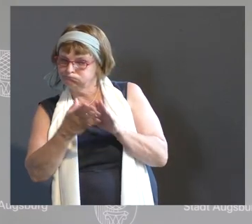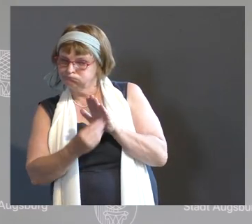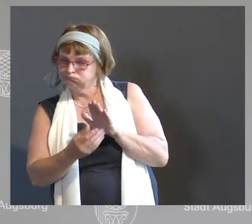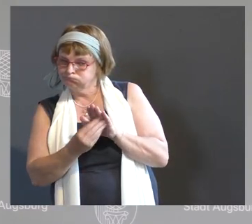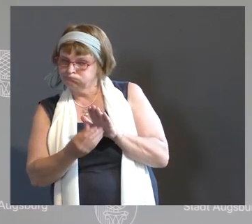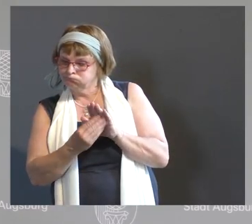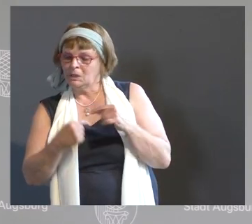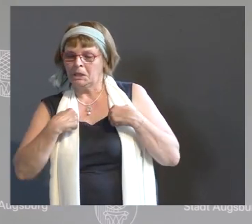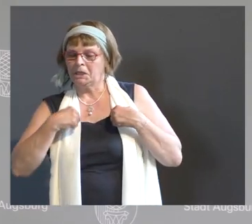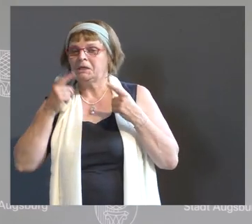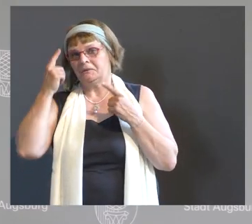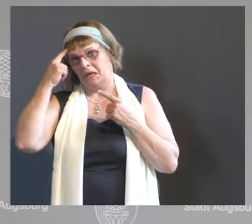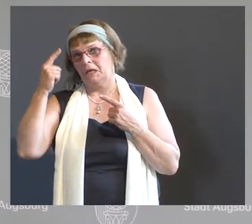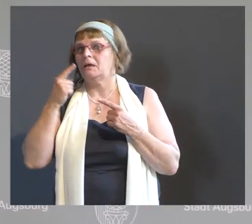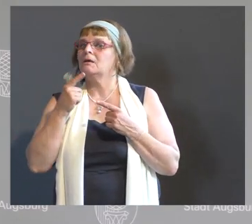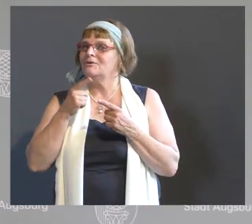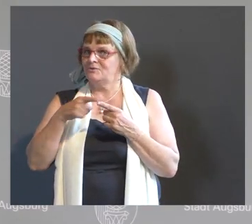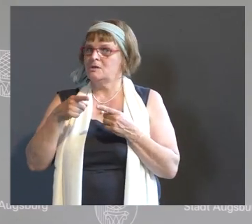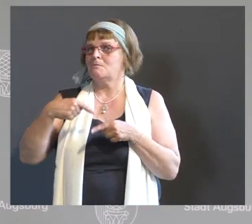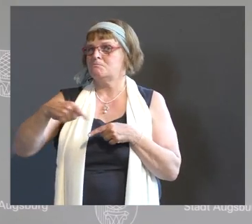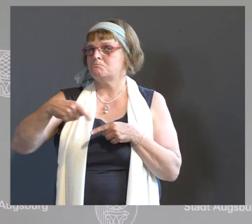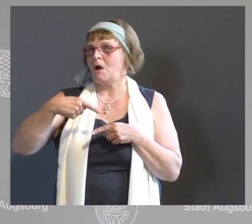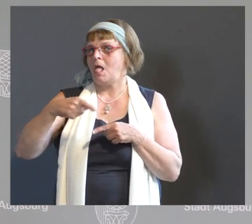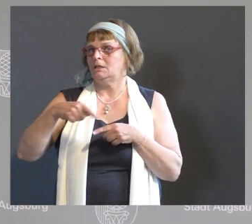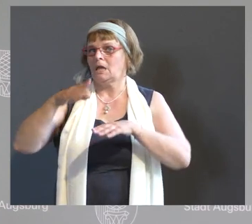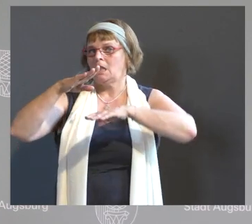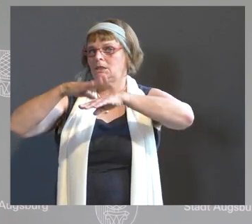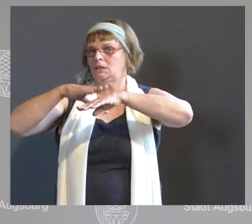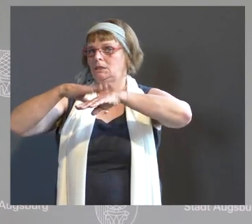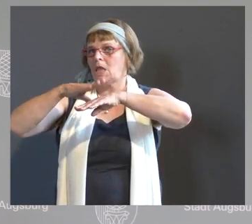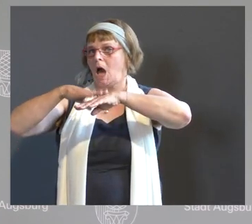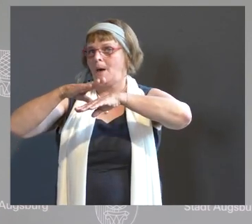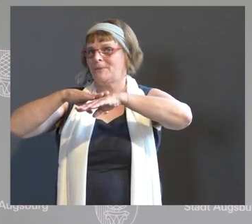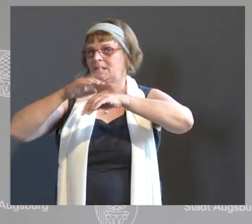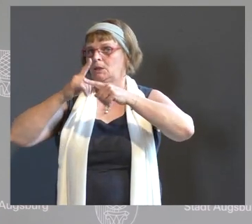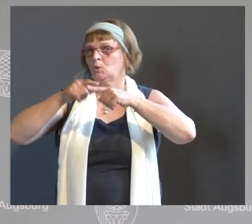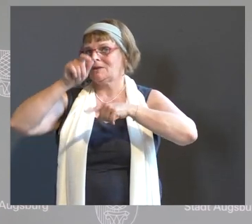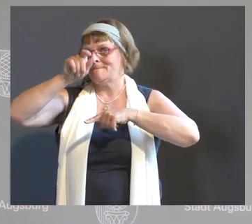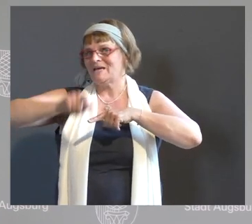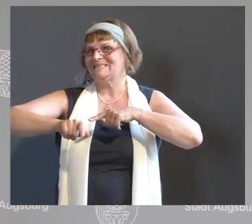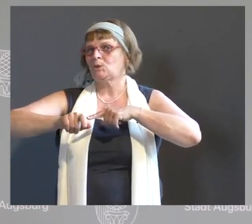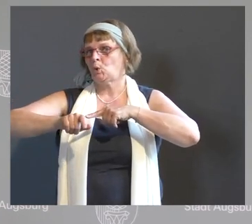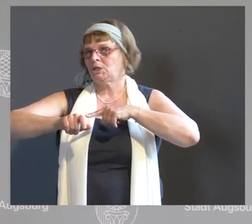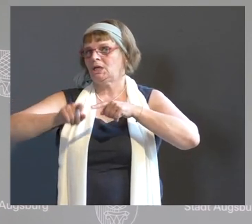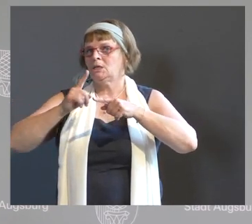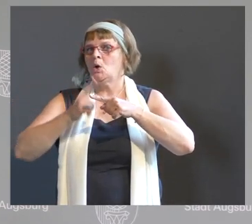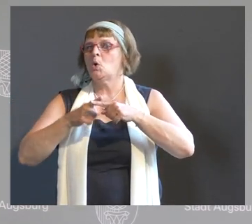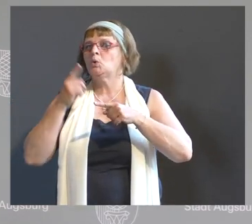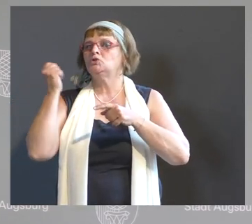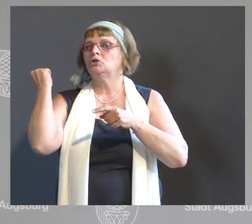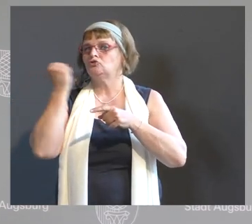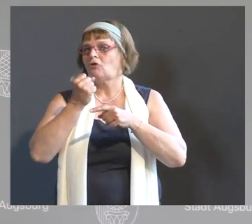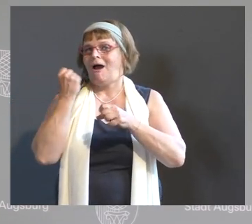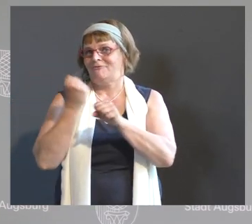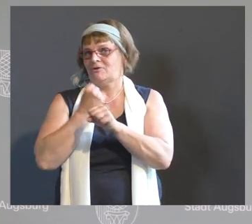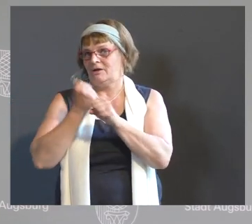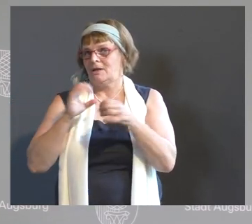ich sehr zuversichtlich, dass wir bald Namen und Straftaten zueinander führen können.